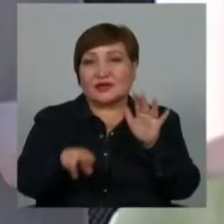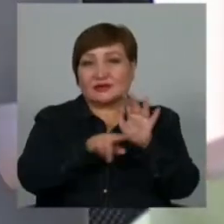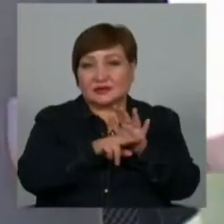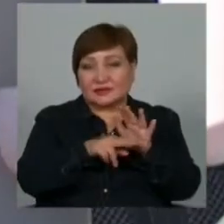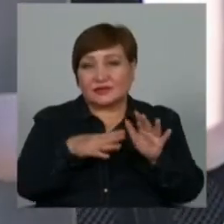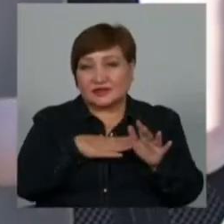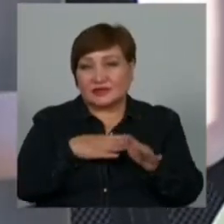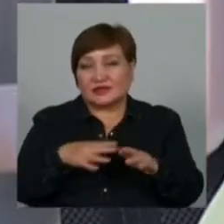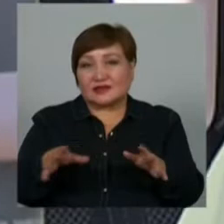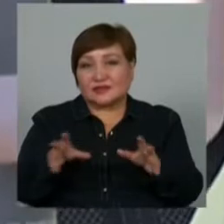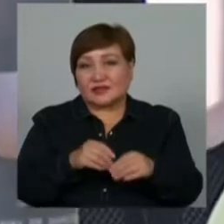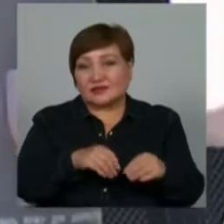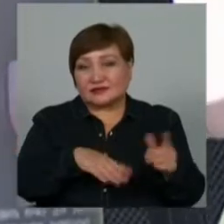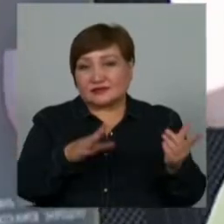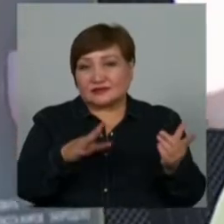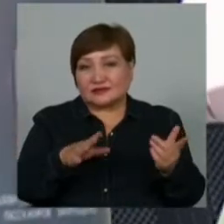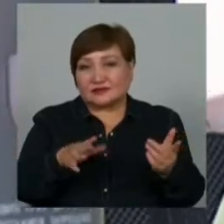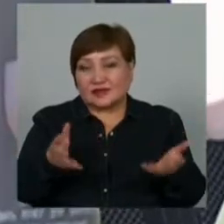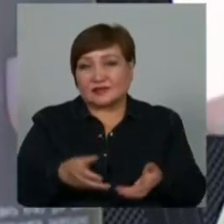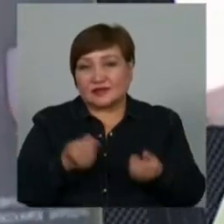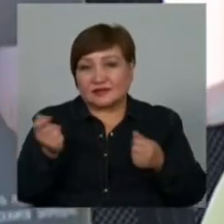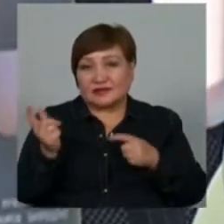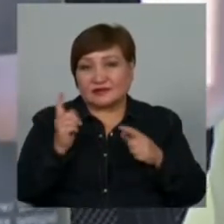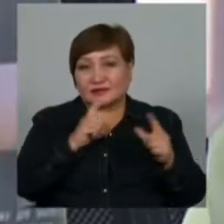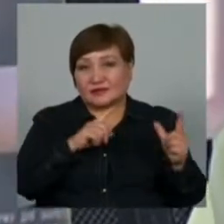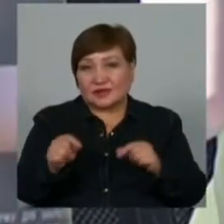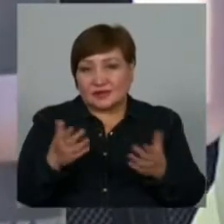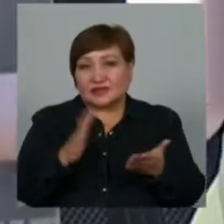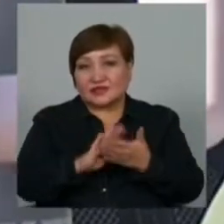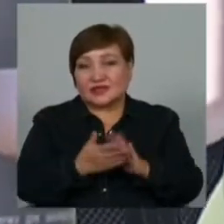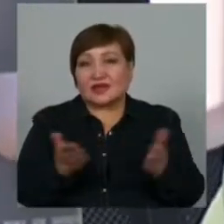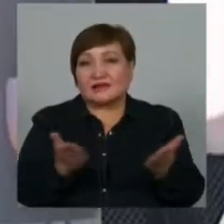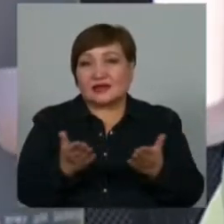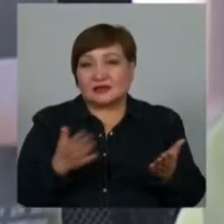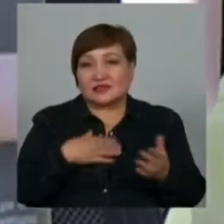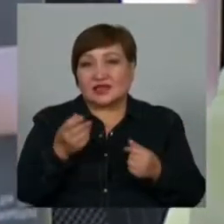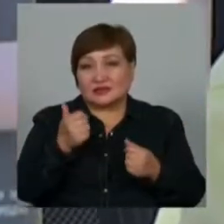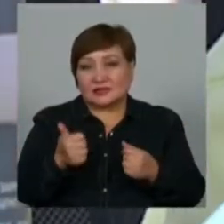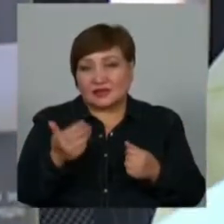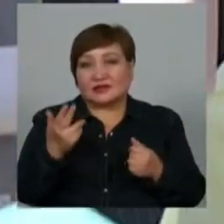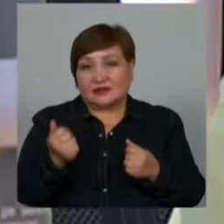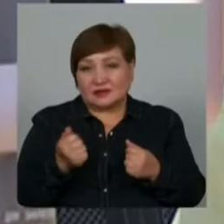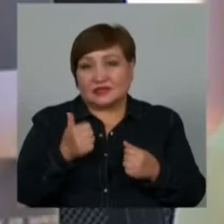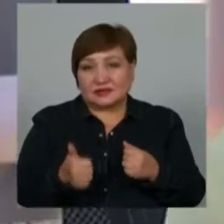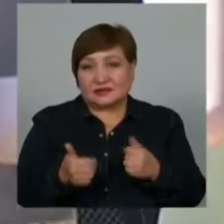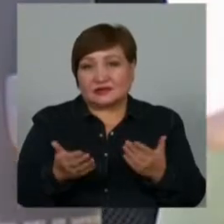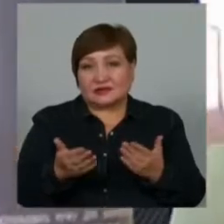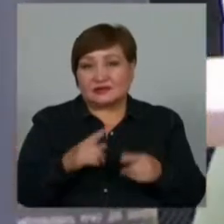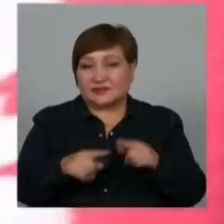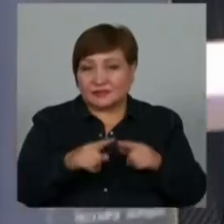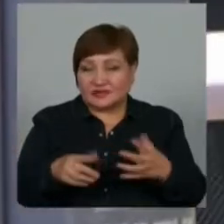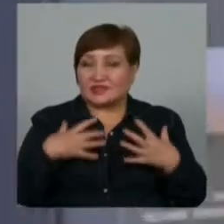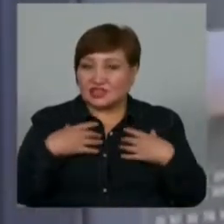Нормально. Қазір жағдайың қалай, жақсы ма? Иә. Вообще, өзің жақсы сезінесің бе? Иә. Күнде не істеймін? Қазір тезірек жазып көрсетсін.